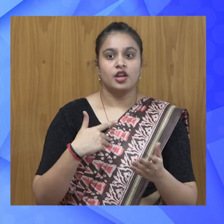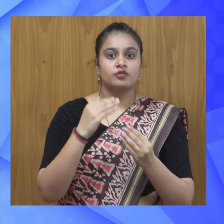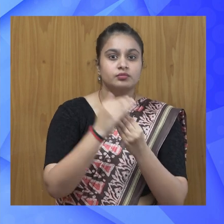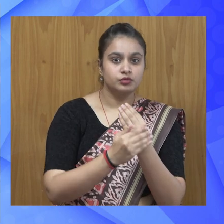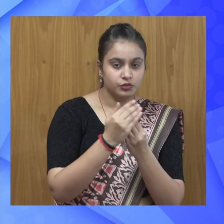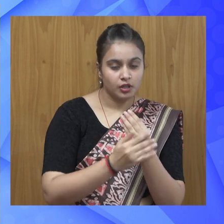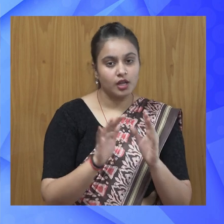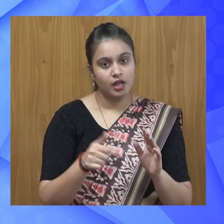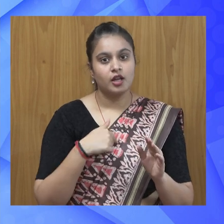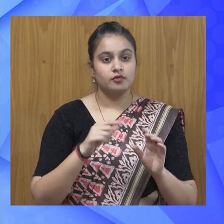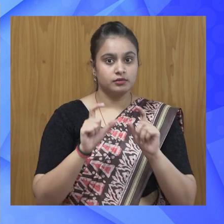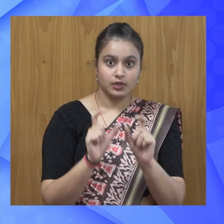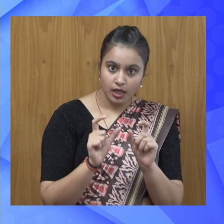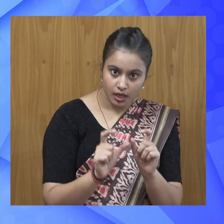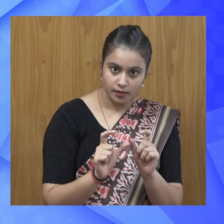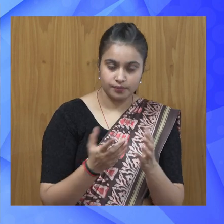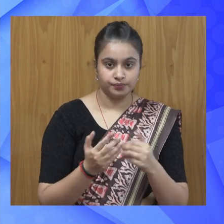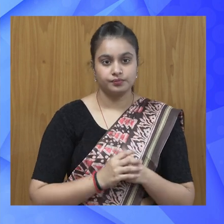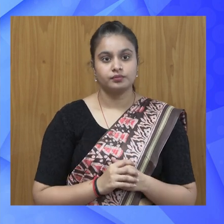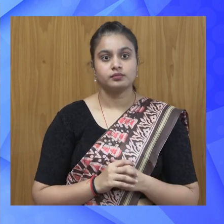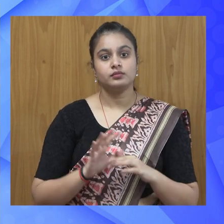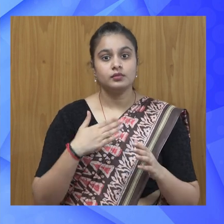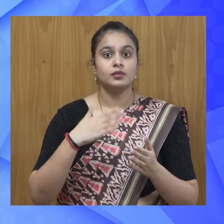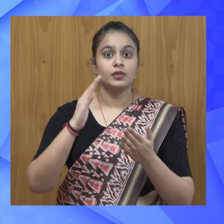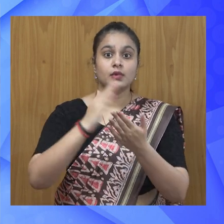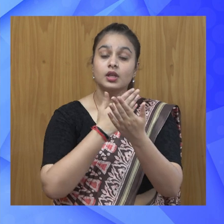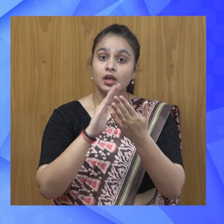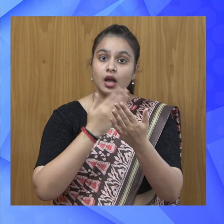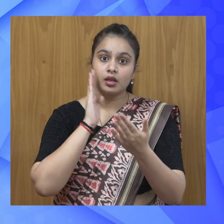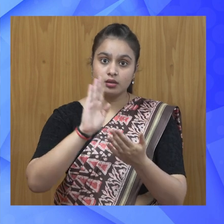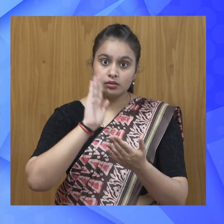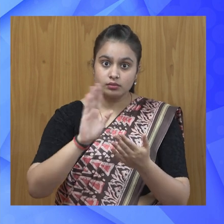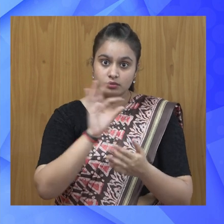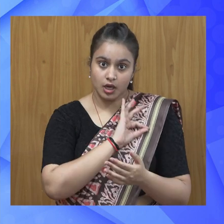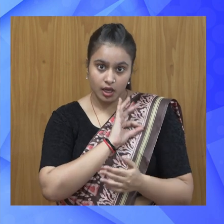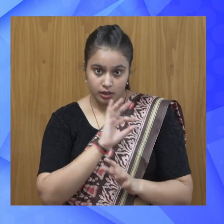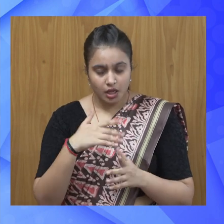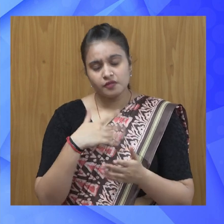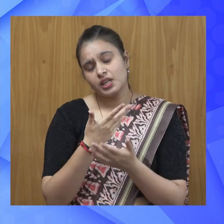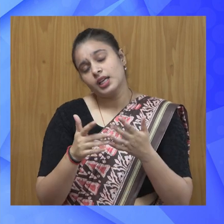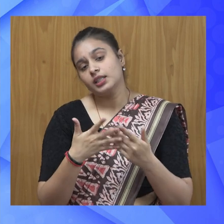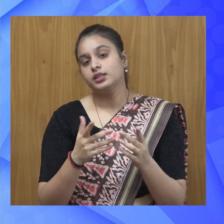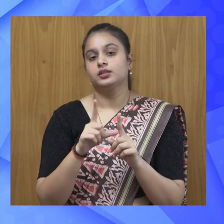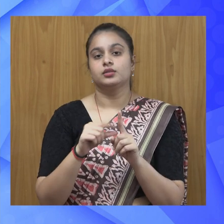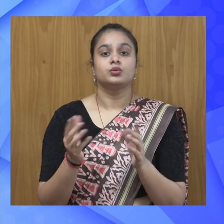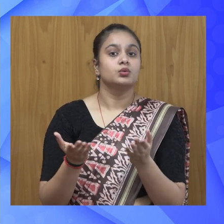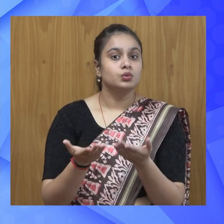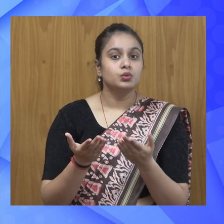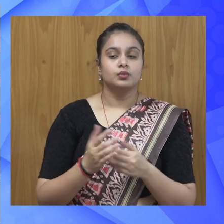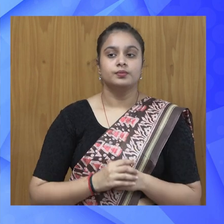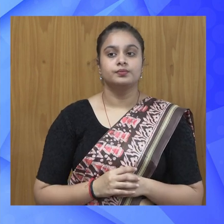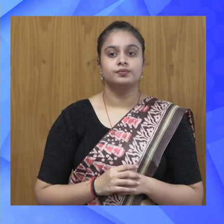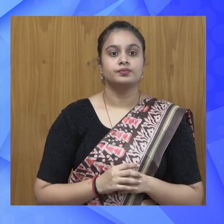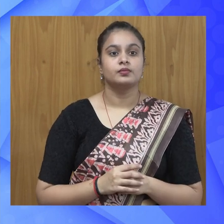उनका भी ध्यान रखें, ये भी स्ट्रेस बस्टर है। आपको गाना अच्छा लगता है, कुछ भी जो चीज अच्छी लगती है आपको अच्छा लगता है, आप वो कर सकते हैं, ये भी स्ट्रेस